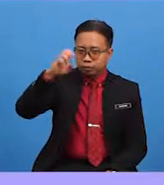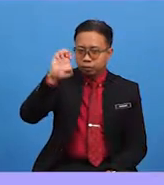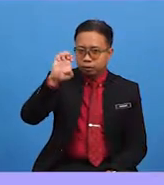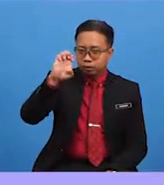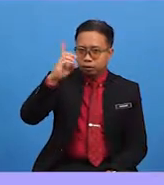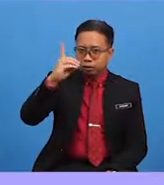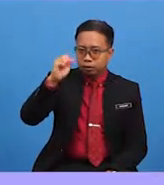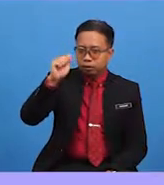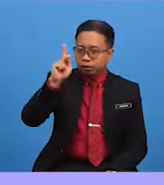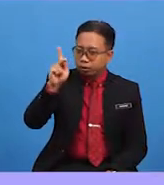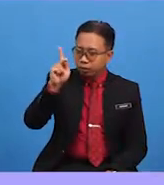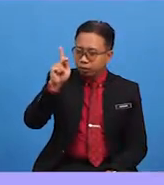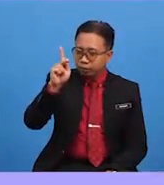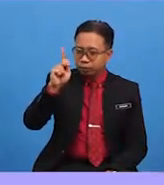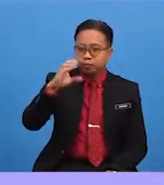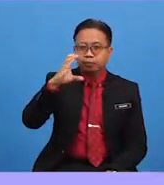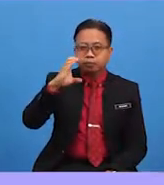cem-pe-dak.